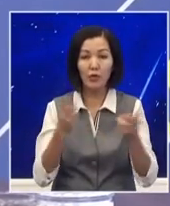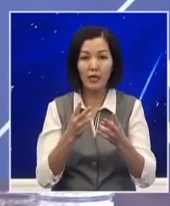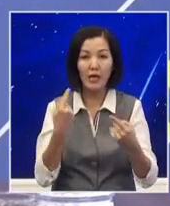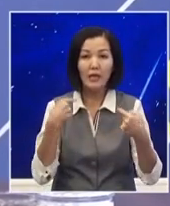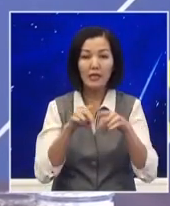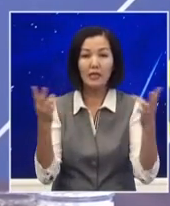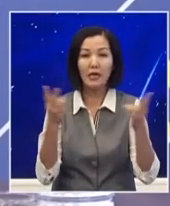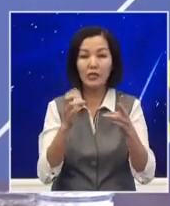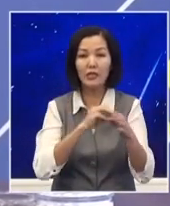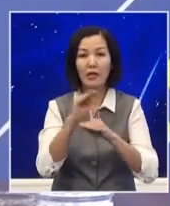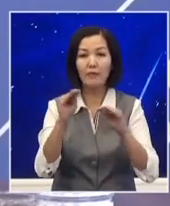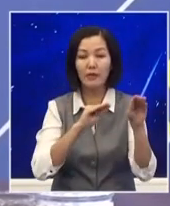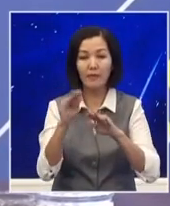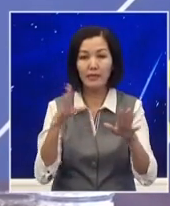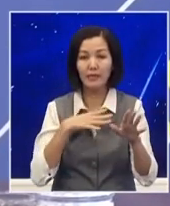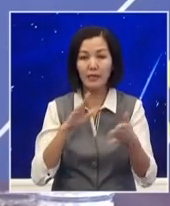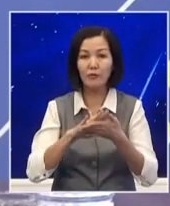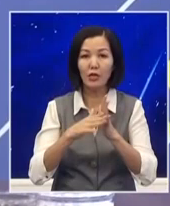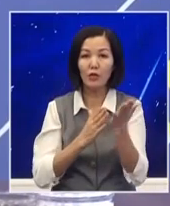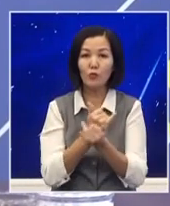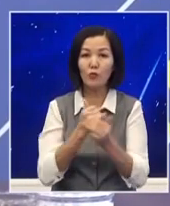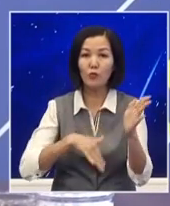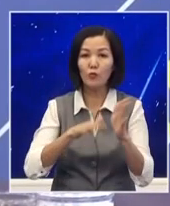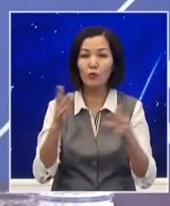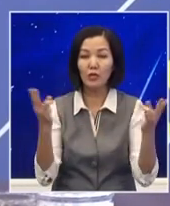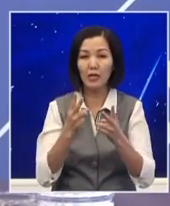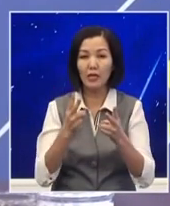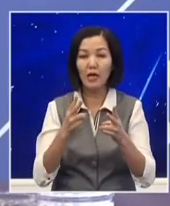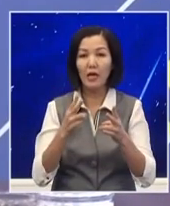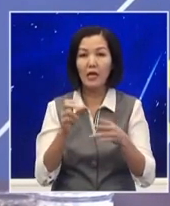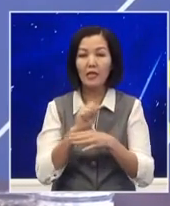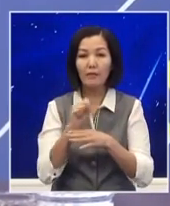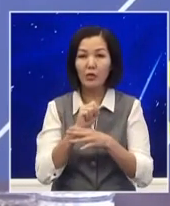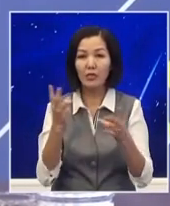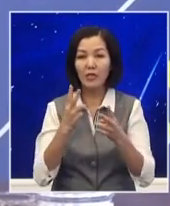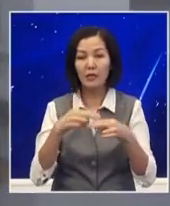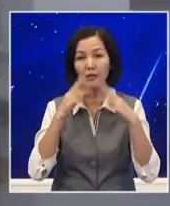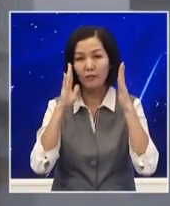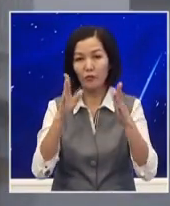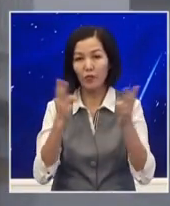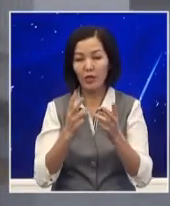Техникалық қажеттілікпен қамтамасыз етіп, жағдай жасаңыздар. Транспорт мәселесі де назарда болсын.